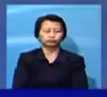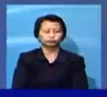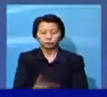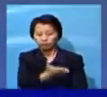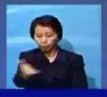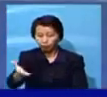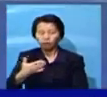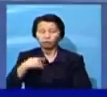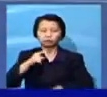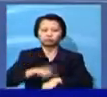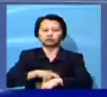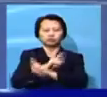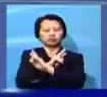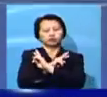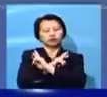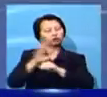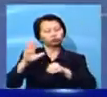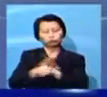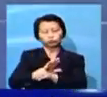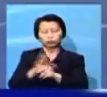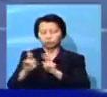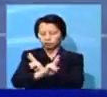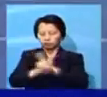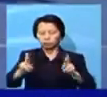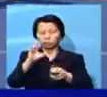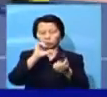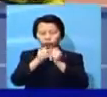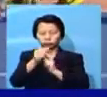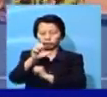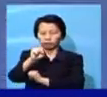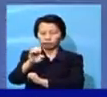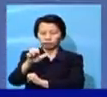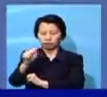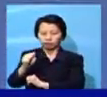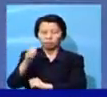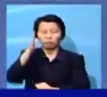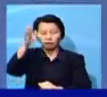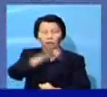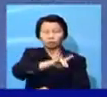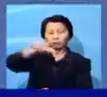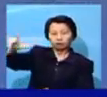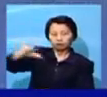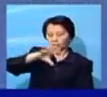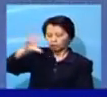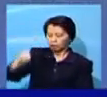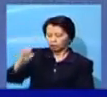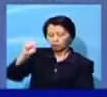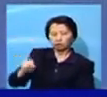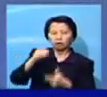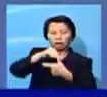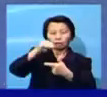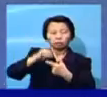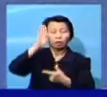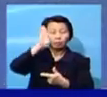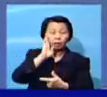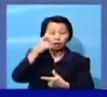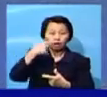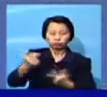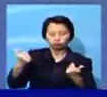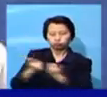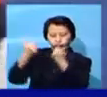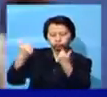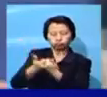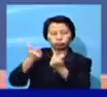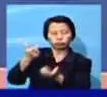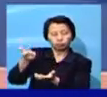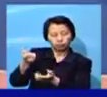do rehat yang mencukupi persediaan sukan C ogos ini meskipun akan ke Afrika Selatan atau Belgium bagi saingan 10por akhir